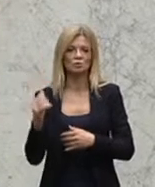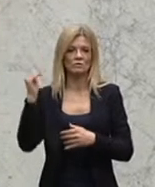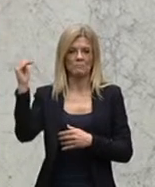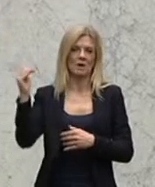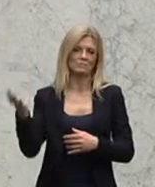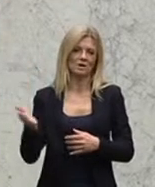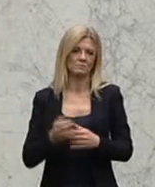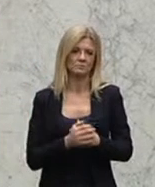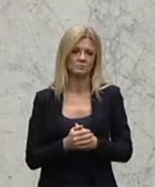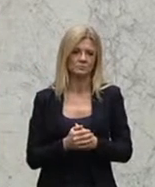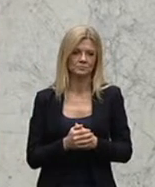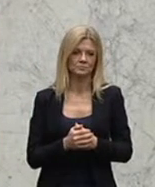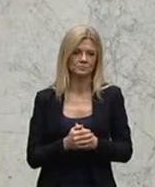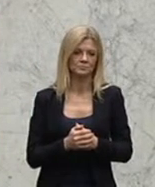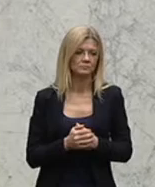Exekutivbeamten.